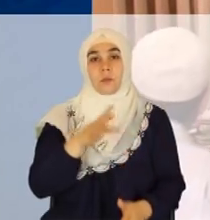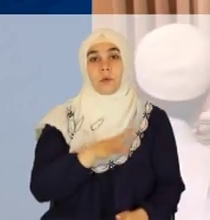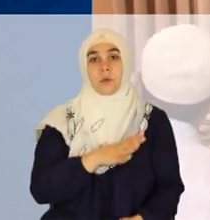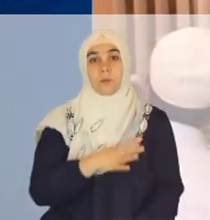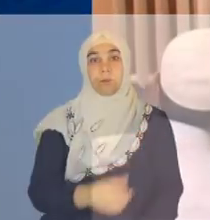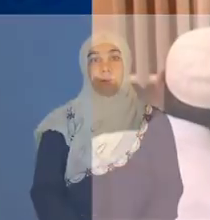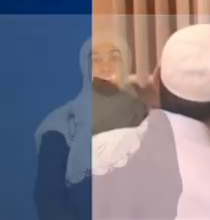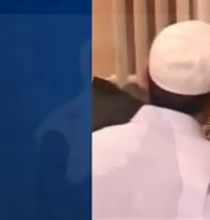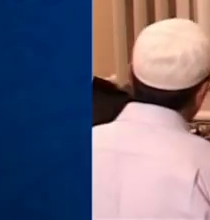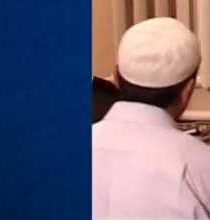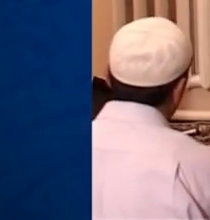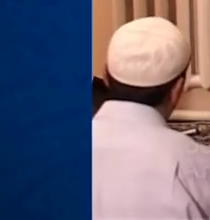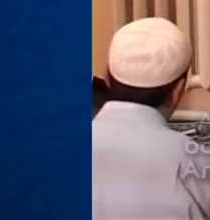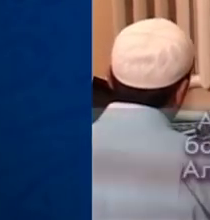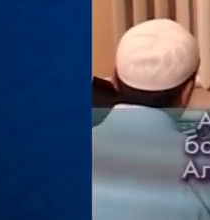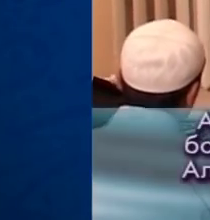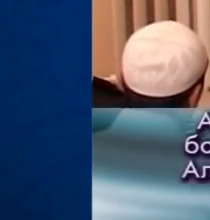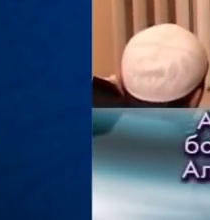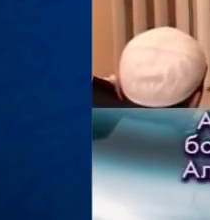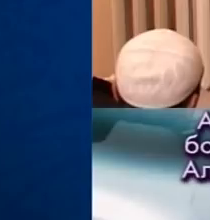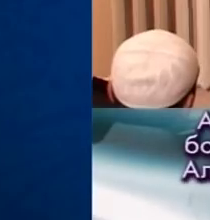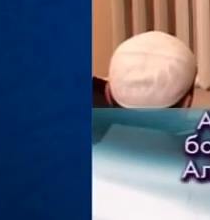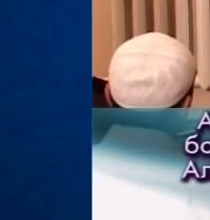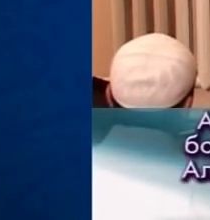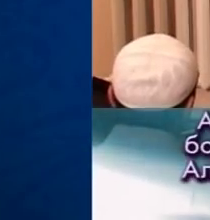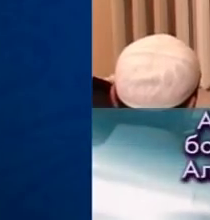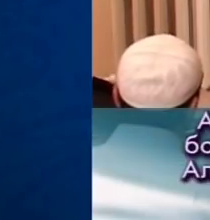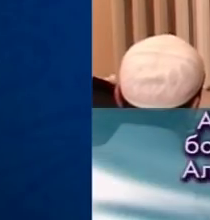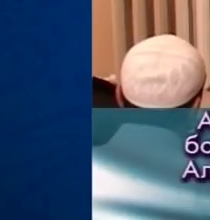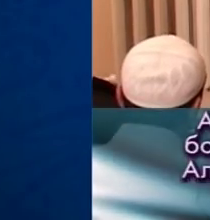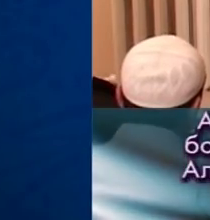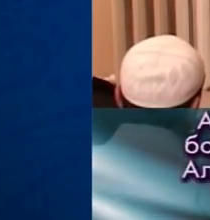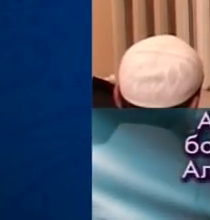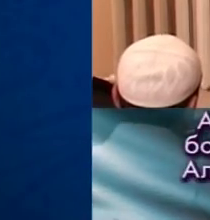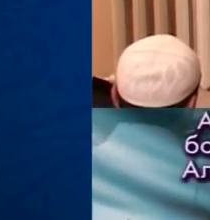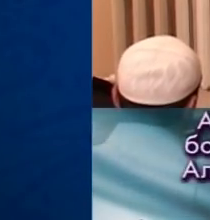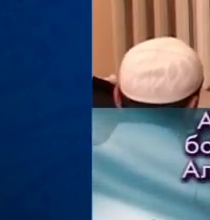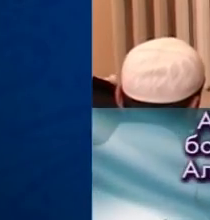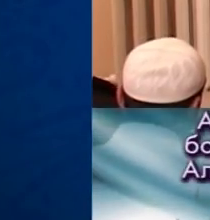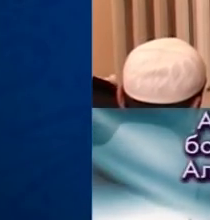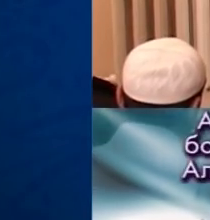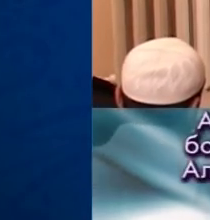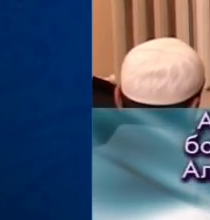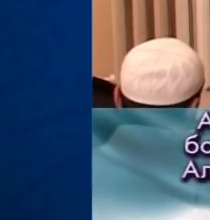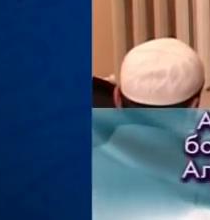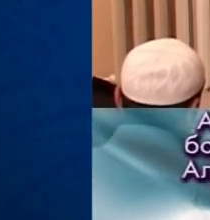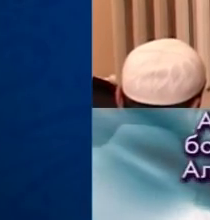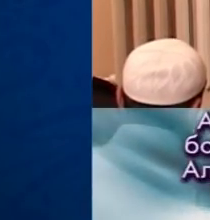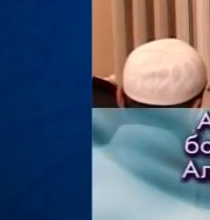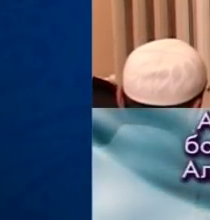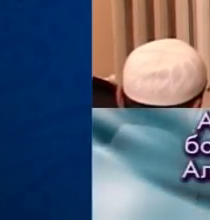Euzubillahimineşşeytanirracim, Bismillahirrahmanirrahim. Ve fihi ricalun yuhibbuna an yetetahharu ve Allahu yuhibbul